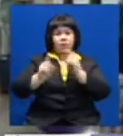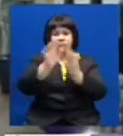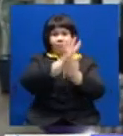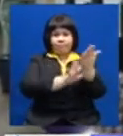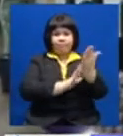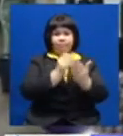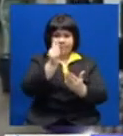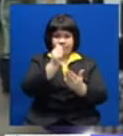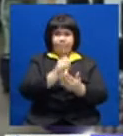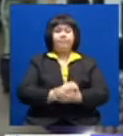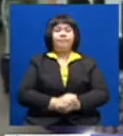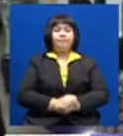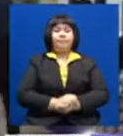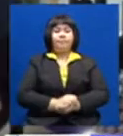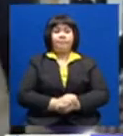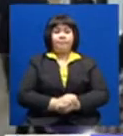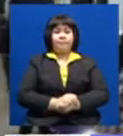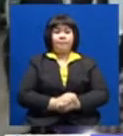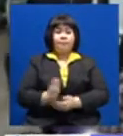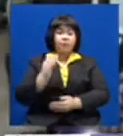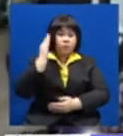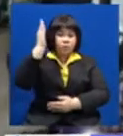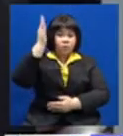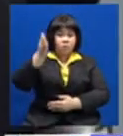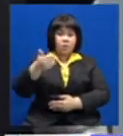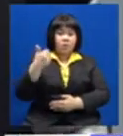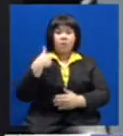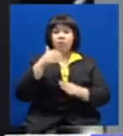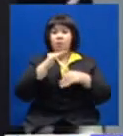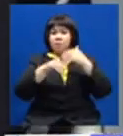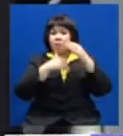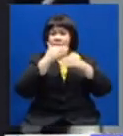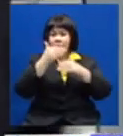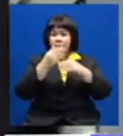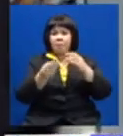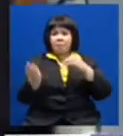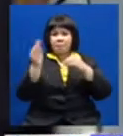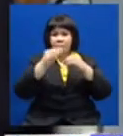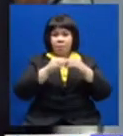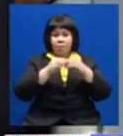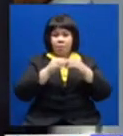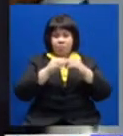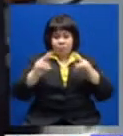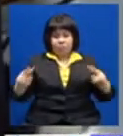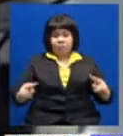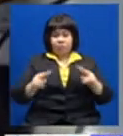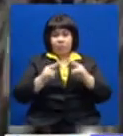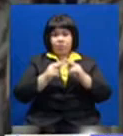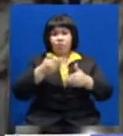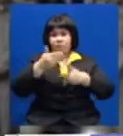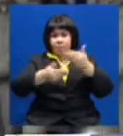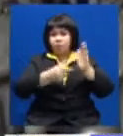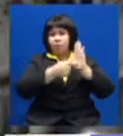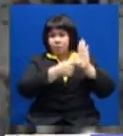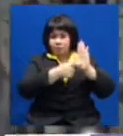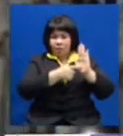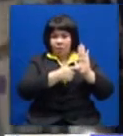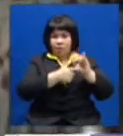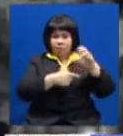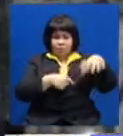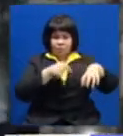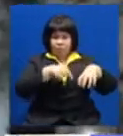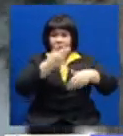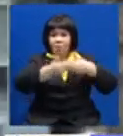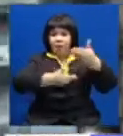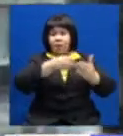นอกจากนี้ในระยะที่ 2นะคะจะขยายการให้บริการครอบคลุมทุกหน่วยงานของกระทรวงพาณิชย์กรมการ